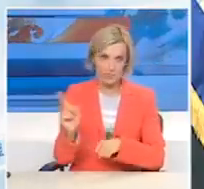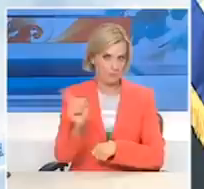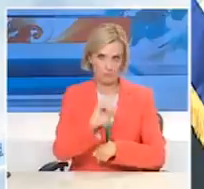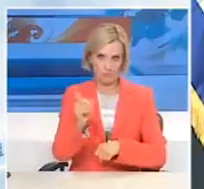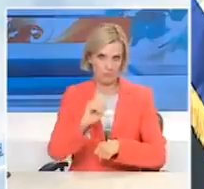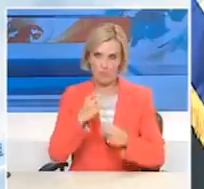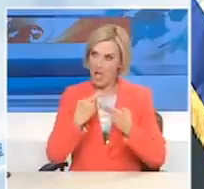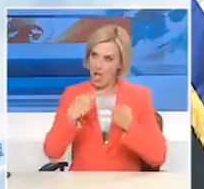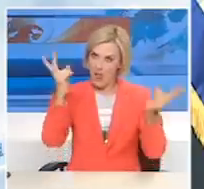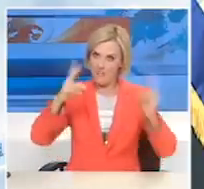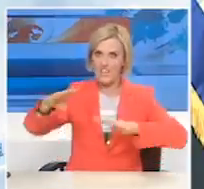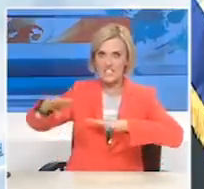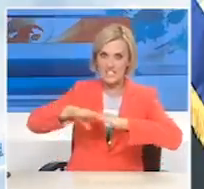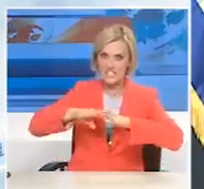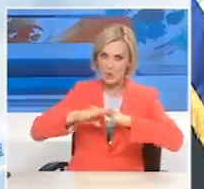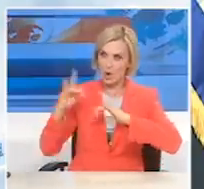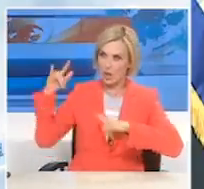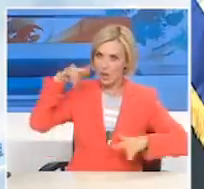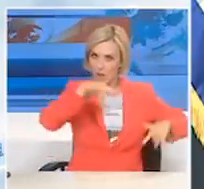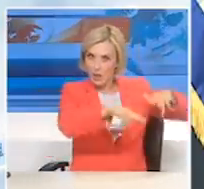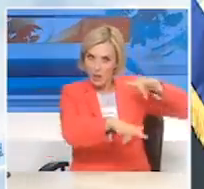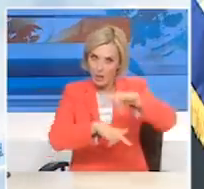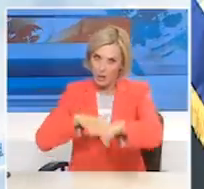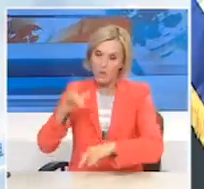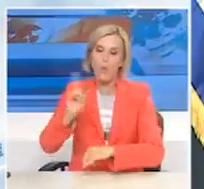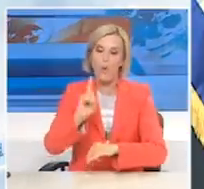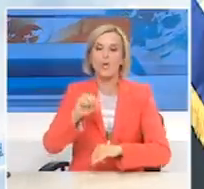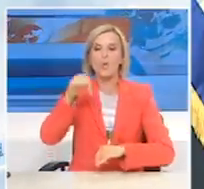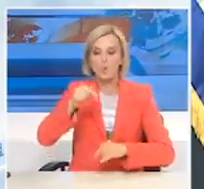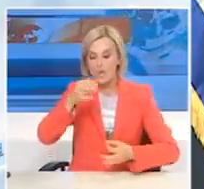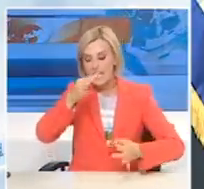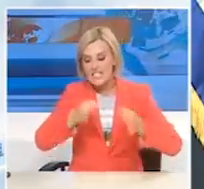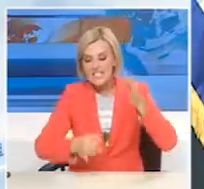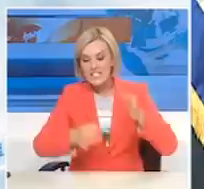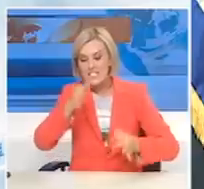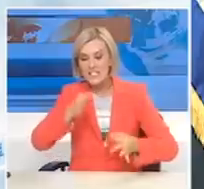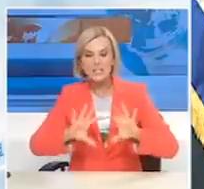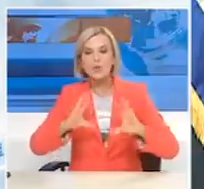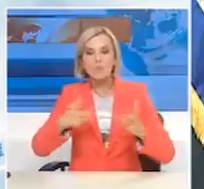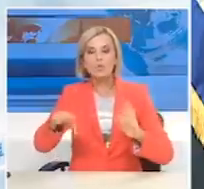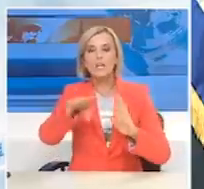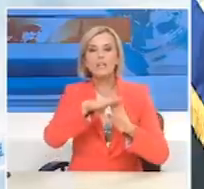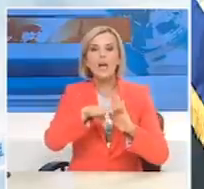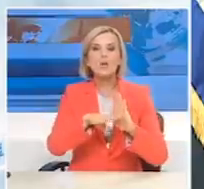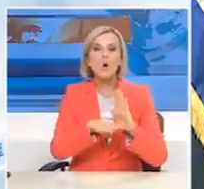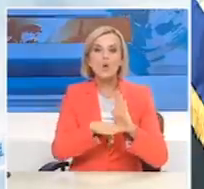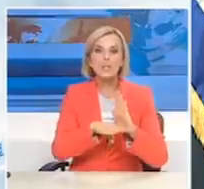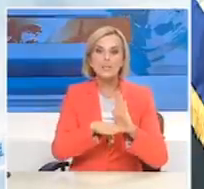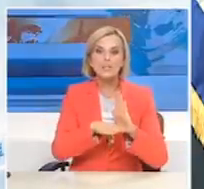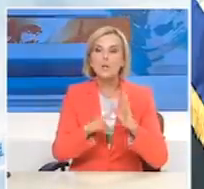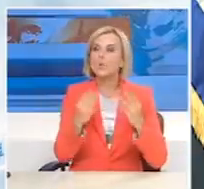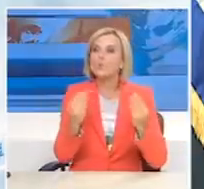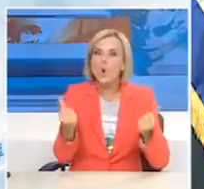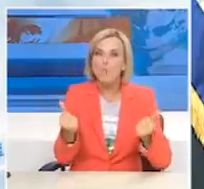οπωσδήποτε γίνονται κάποιες διεργασίες, κάποιες συζητήσεις με ποιους υγειονομικούς κανόνες θα μπορούσε να επαναλειτουργήσει ο τουρισμός στην πατρίδα μας, όπως και σε άλλες ευρωπαϊκές χώρες.